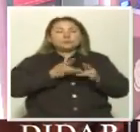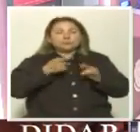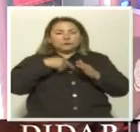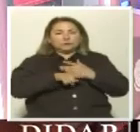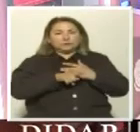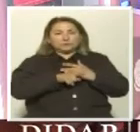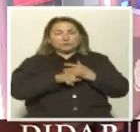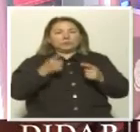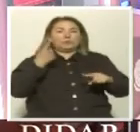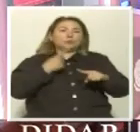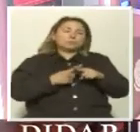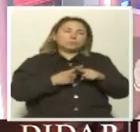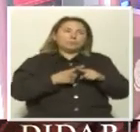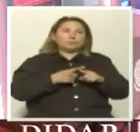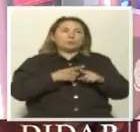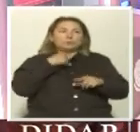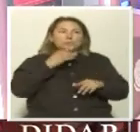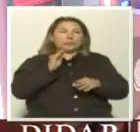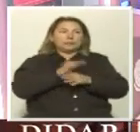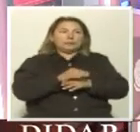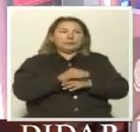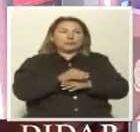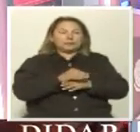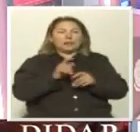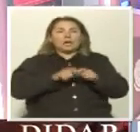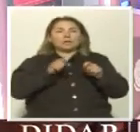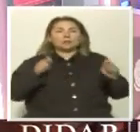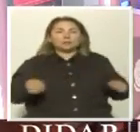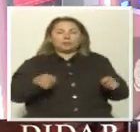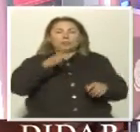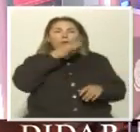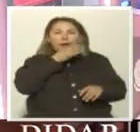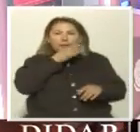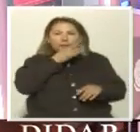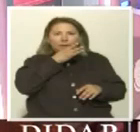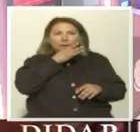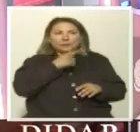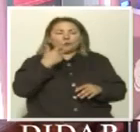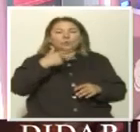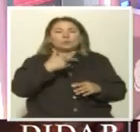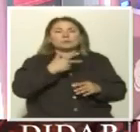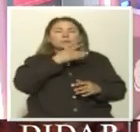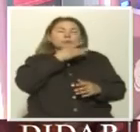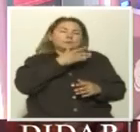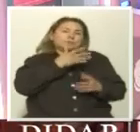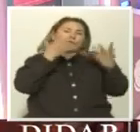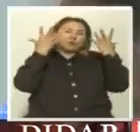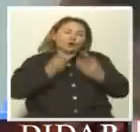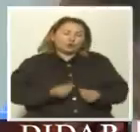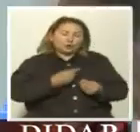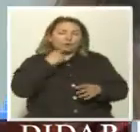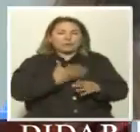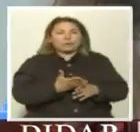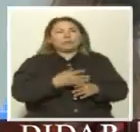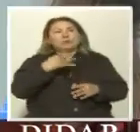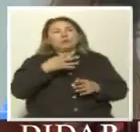де қосымшамызда бар. Ол ашылу уақыты ұшуға дейін 30 күн. Және де 40 минут қалғанға